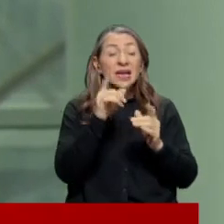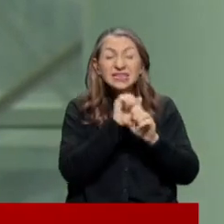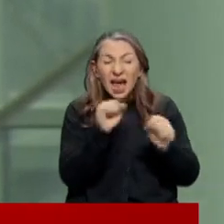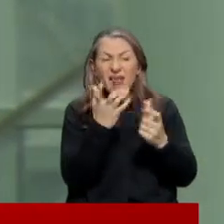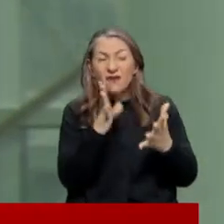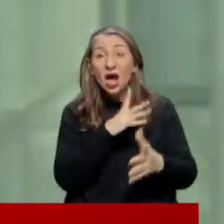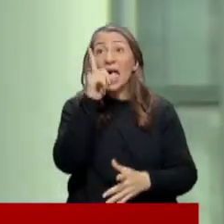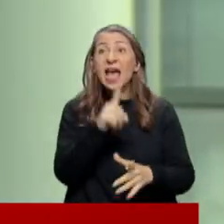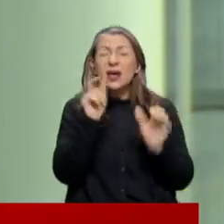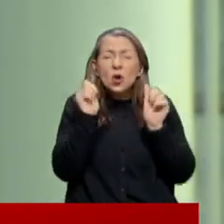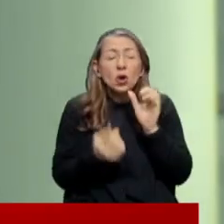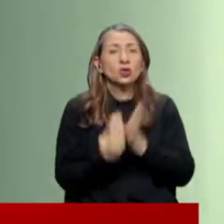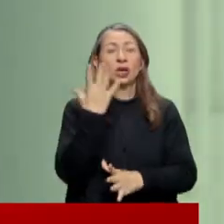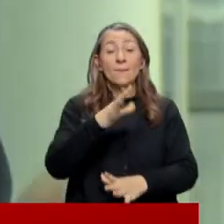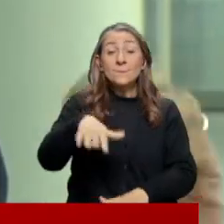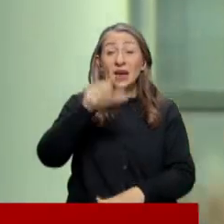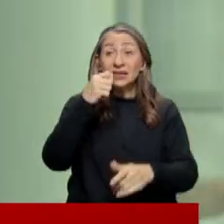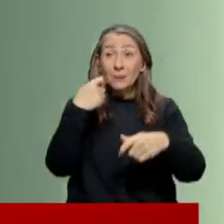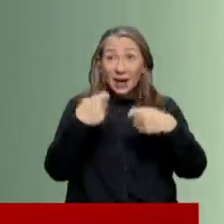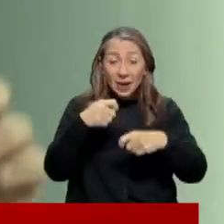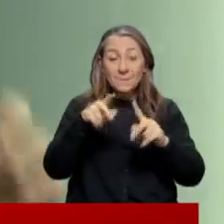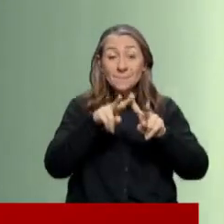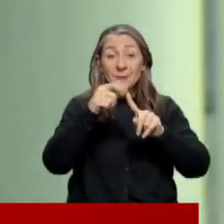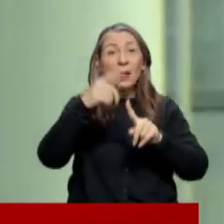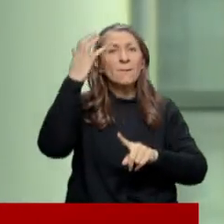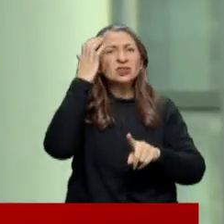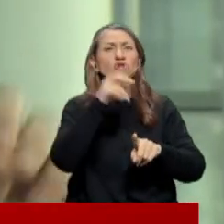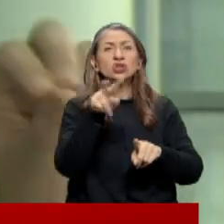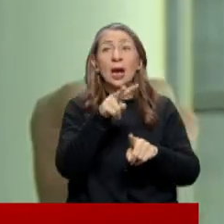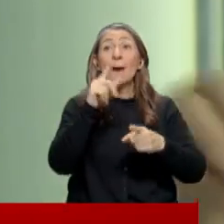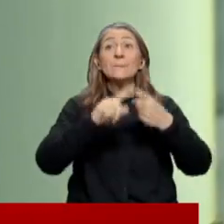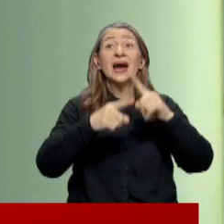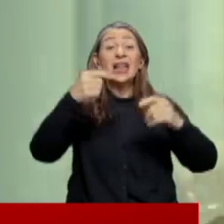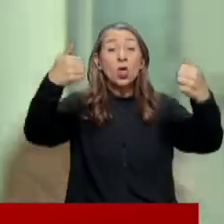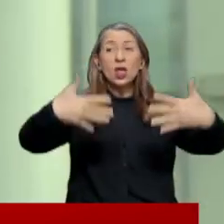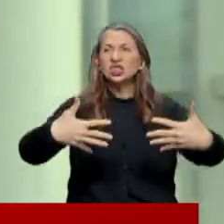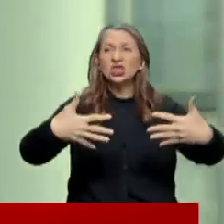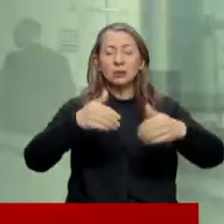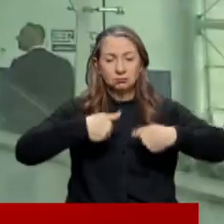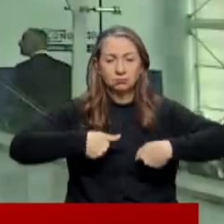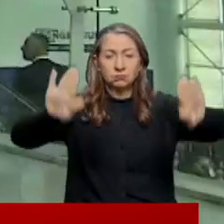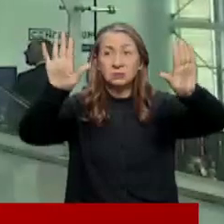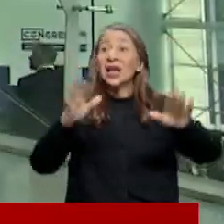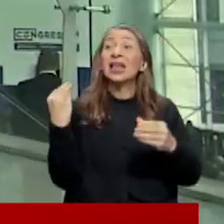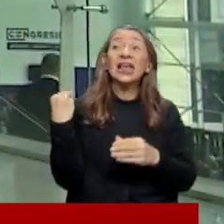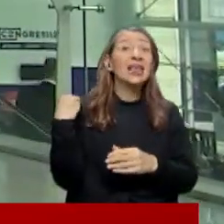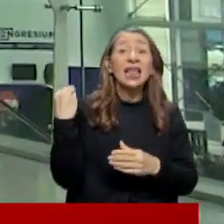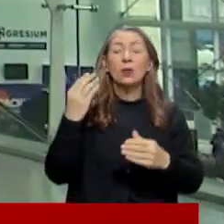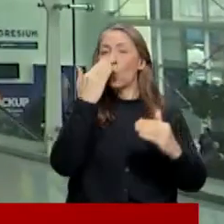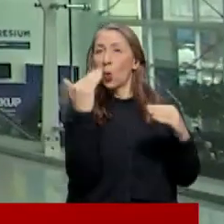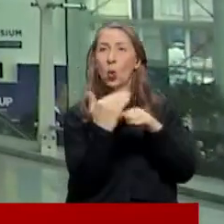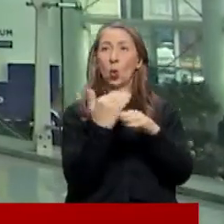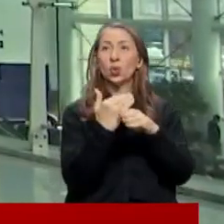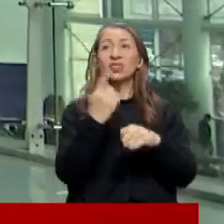Bu ilk gün kurulacak. Merkez Bankası'nın MIT'in başındaki partili yöneticiler gidecek. Yerlerine